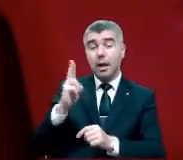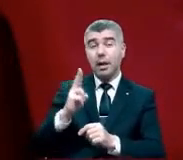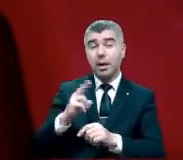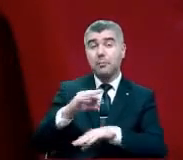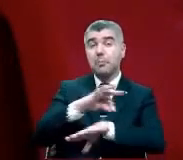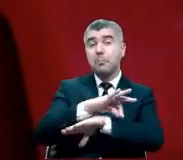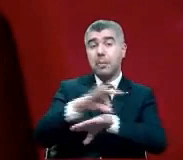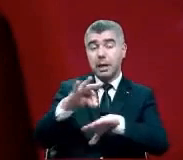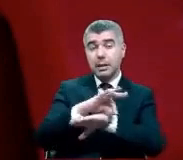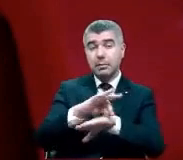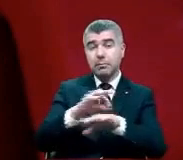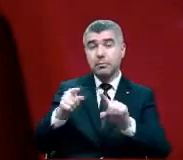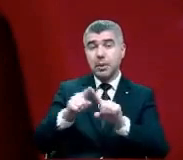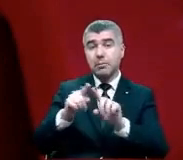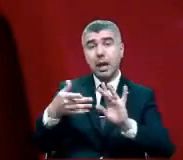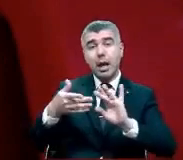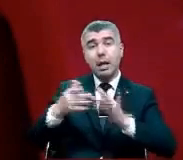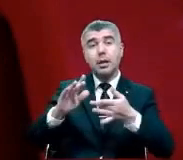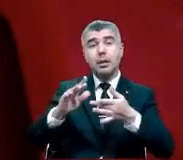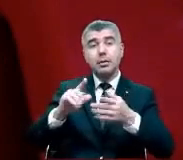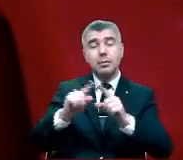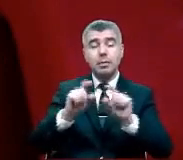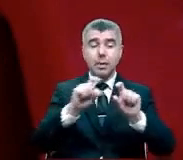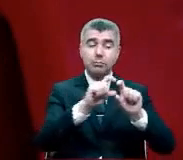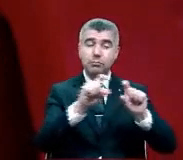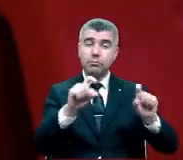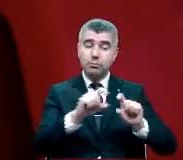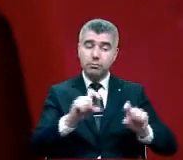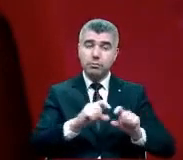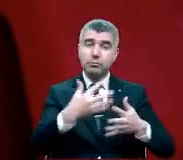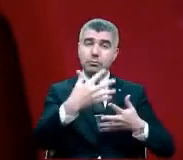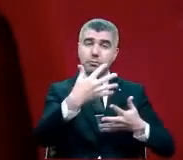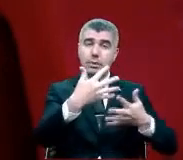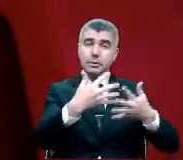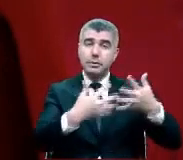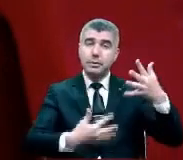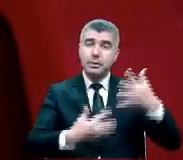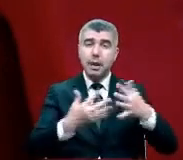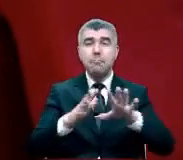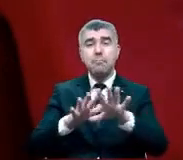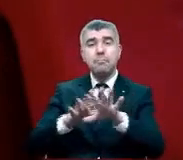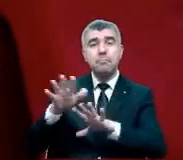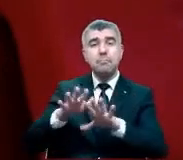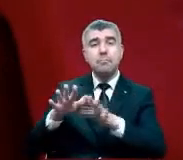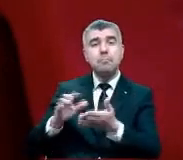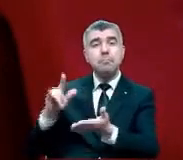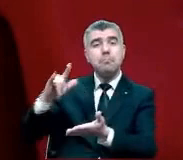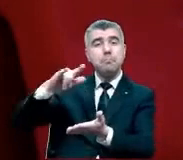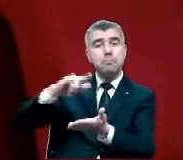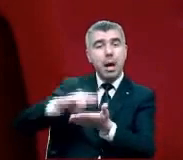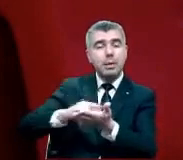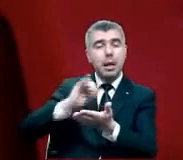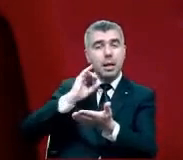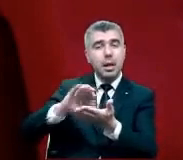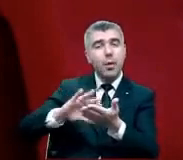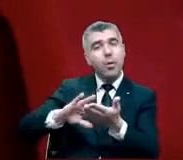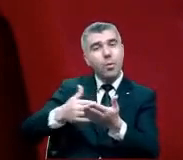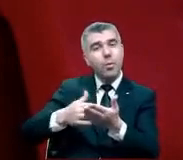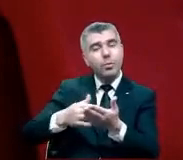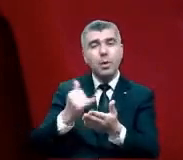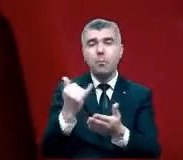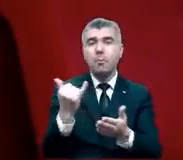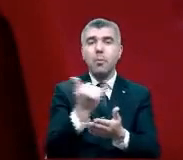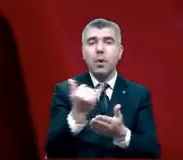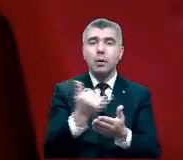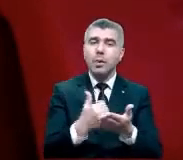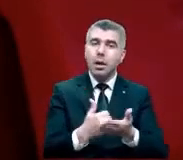هاما لرقمنة الخدمات المقدمة للمسافرين وتدبير العمليات المطارية وعصرنة مناهج وآلية التدبير بما يمكن